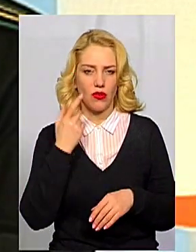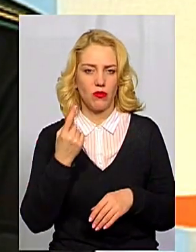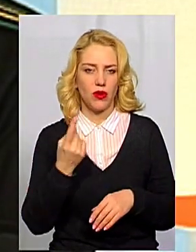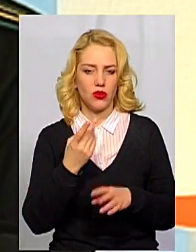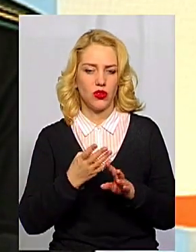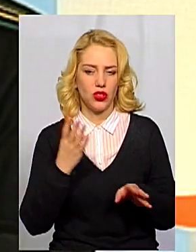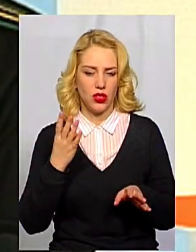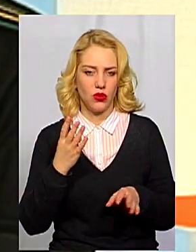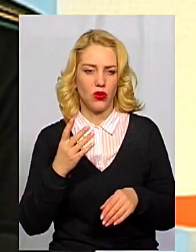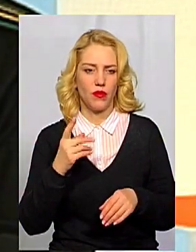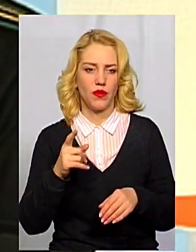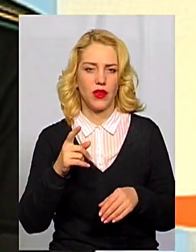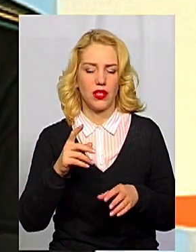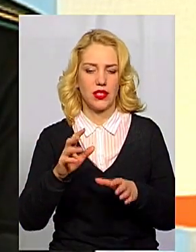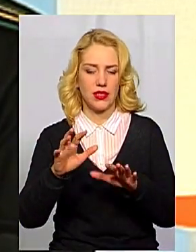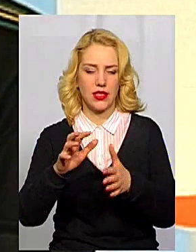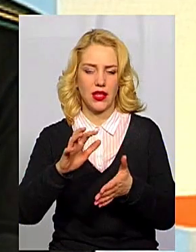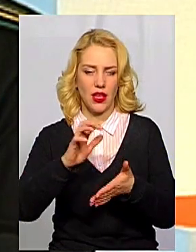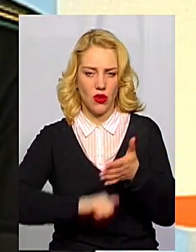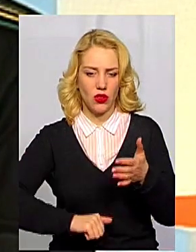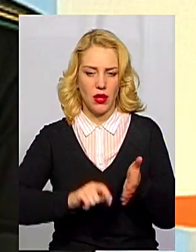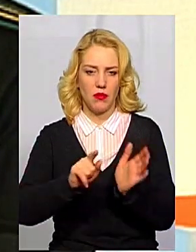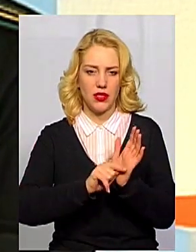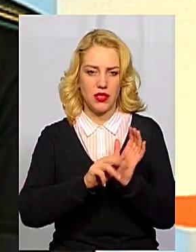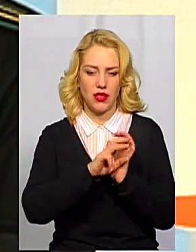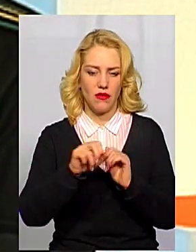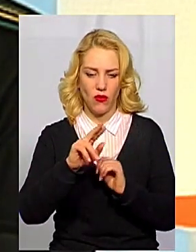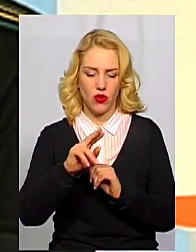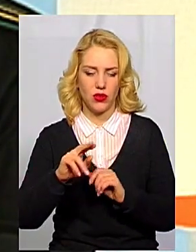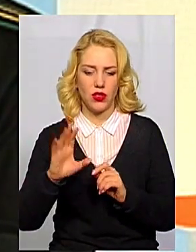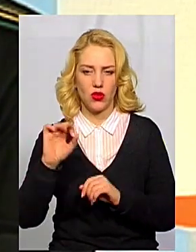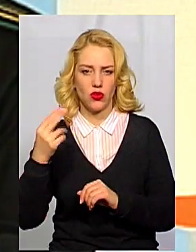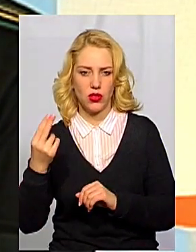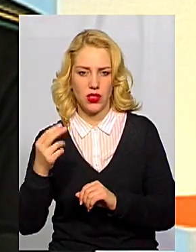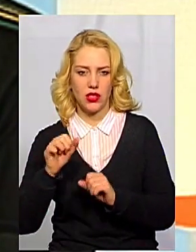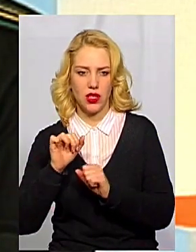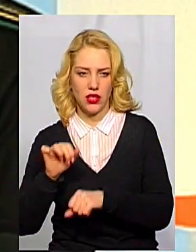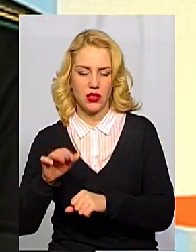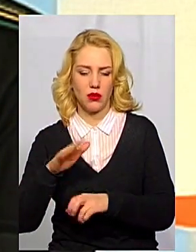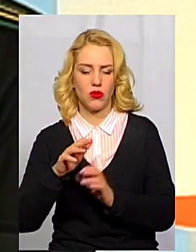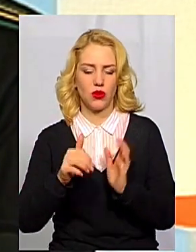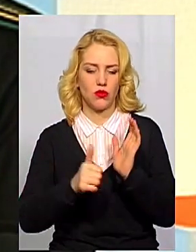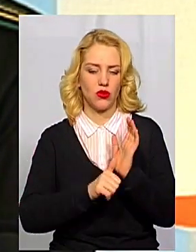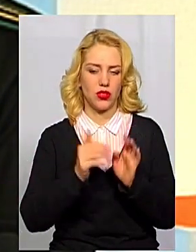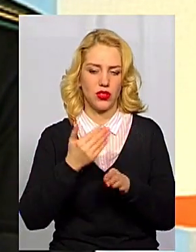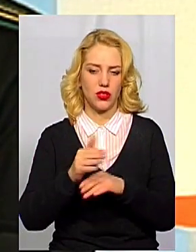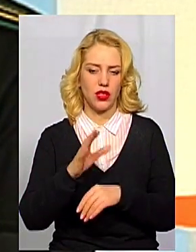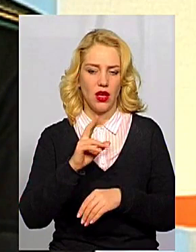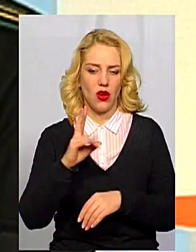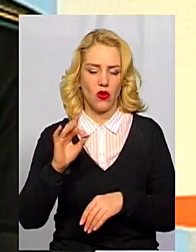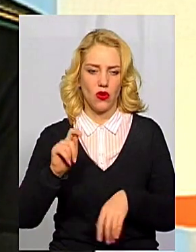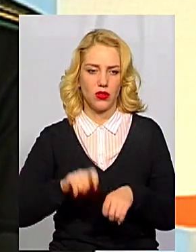чергах стягувачі йдуть пенсійні фонди, органи соціального страхування, вже потім далі, там, п'ята-шоста черга йде Держекоінспекція. І коли такі великі